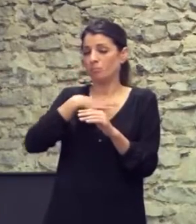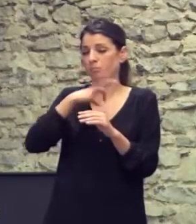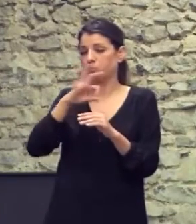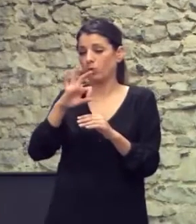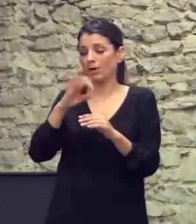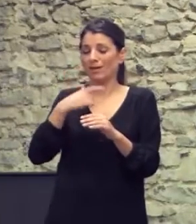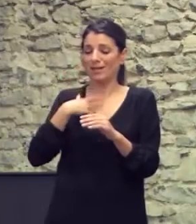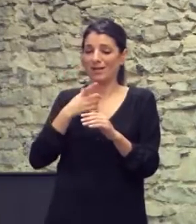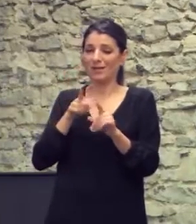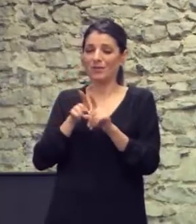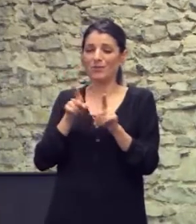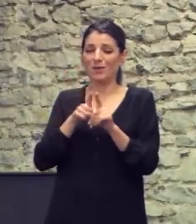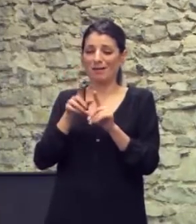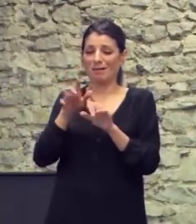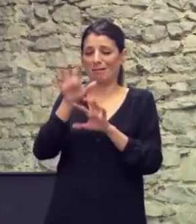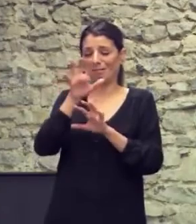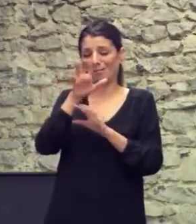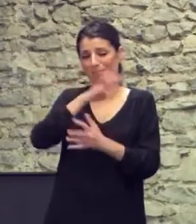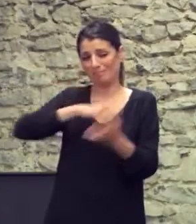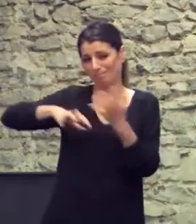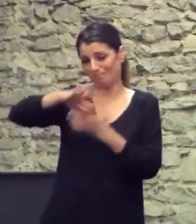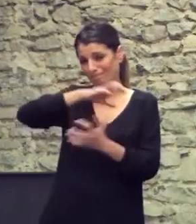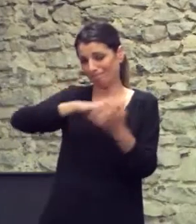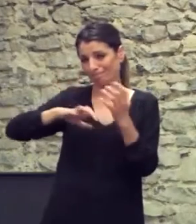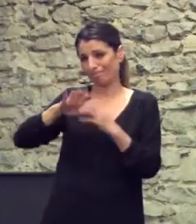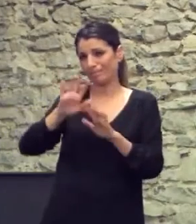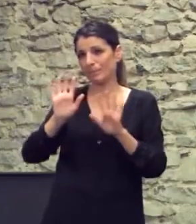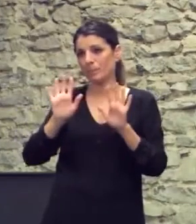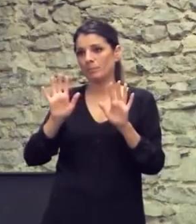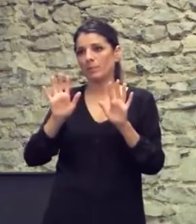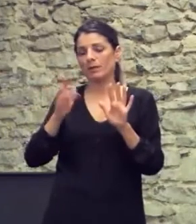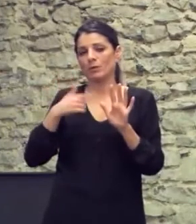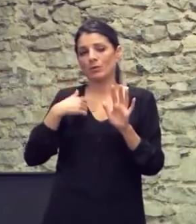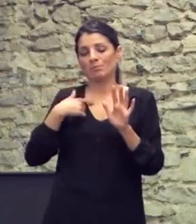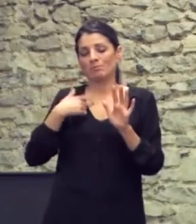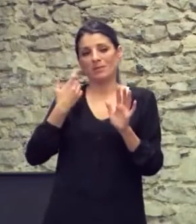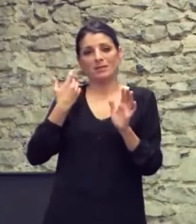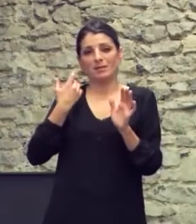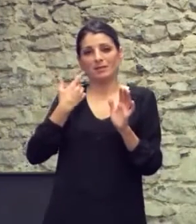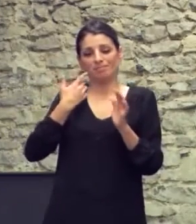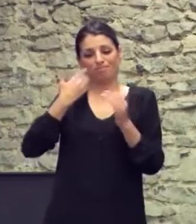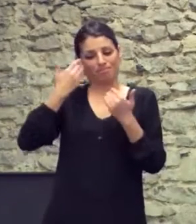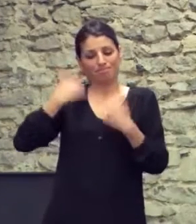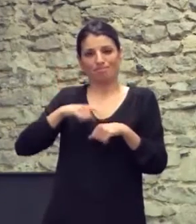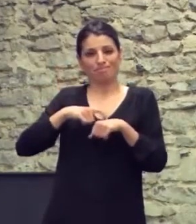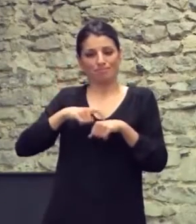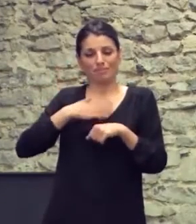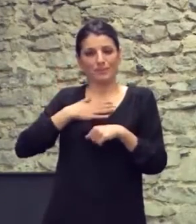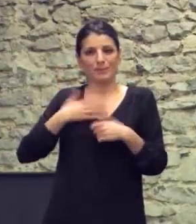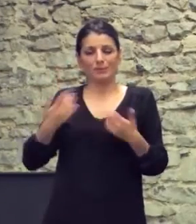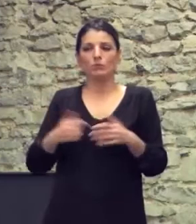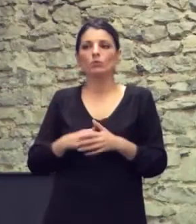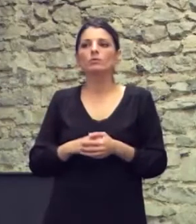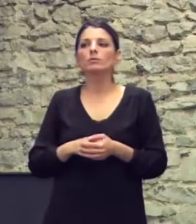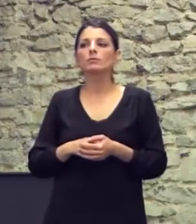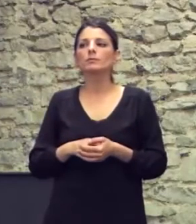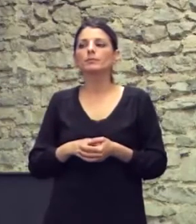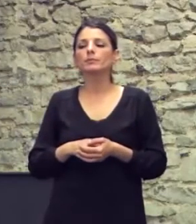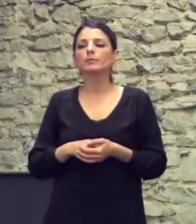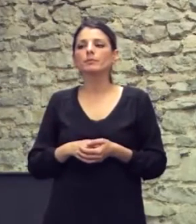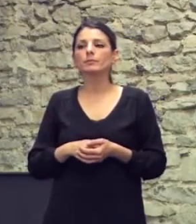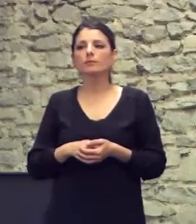en kamisa 11 varas, baina uste dut nire joera bat dela orduan. Nola ulertzen ari gara gaur egun transexualitatearen